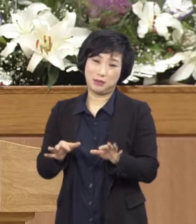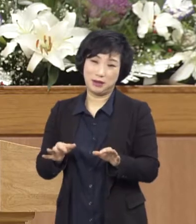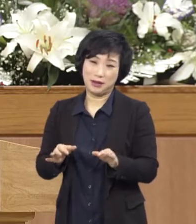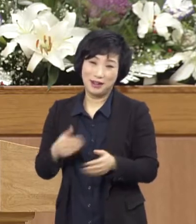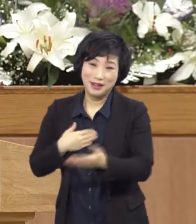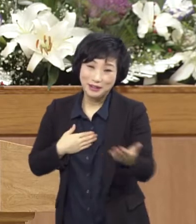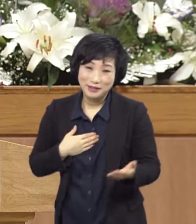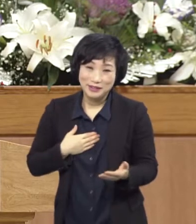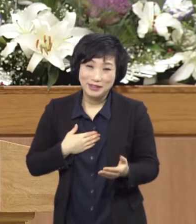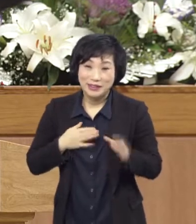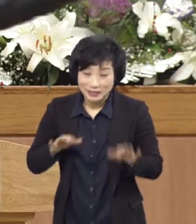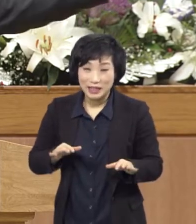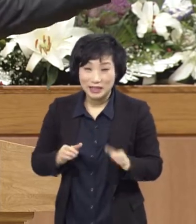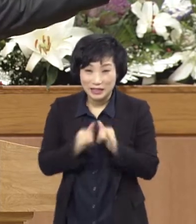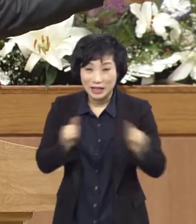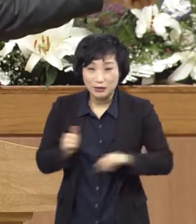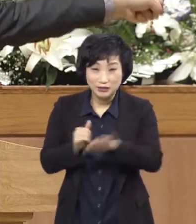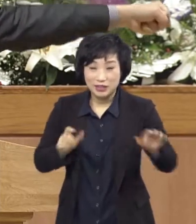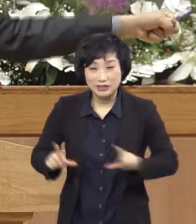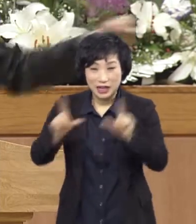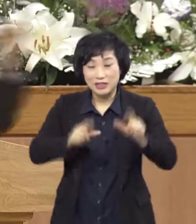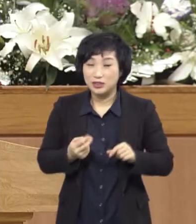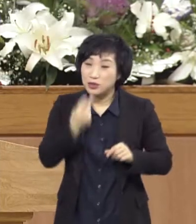수 있는 이만한 날을 주셨으니